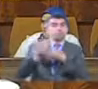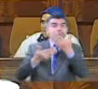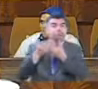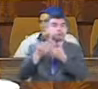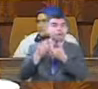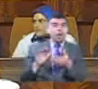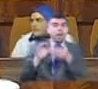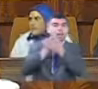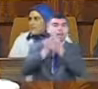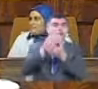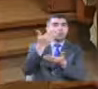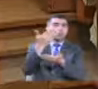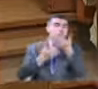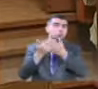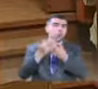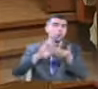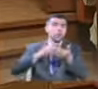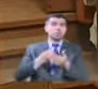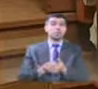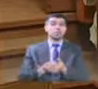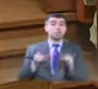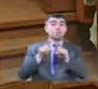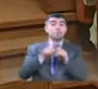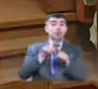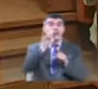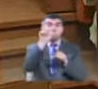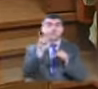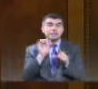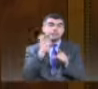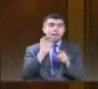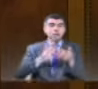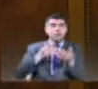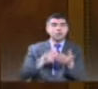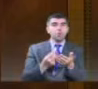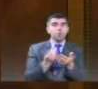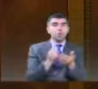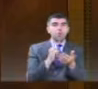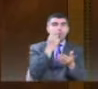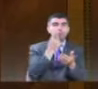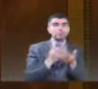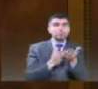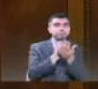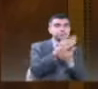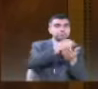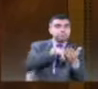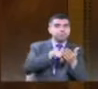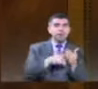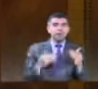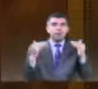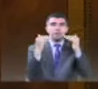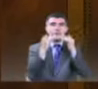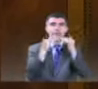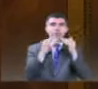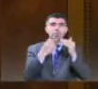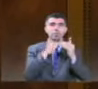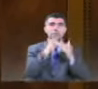تعاون مثمرة، مستفيدا من موقعه الجغرافي المتميز ومنسجما مع تاريخه